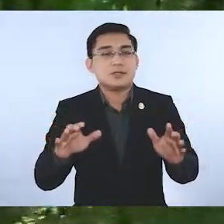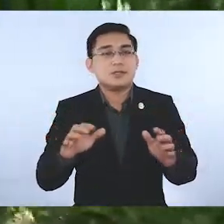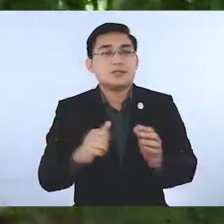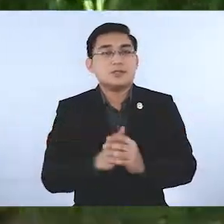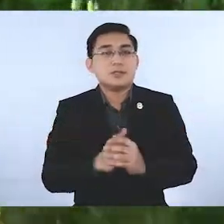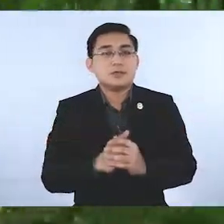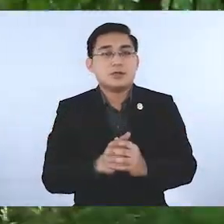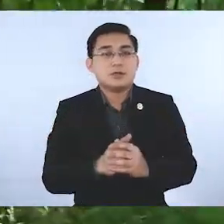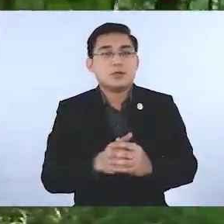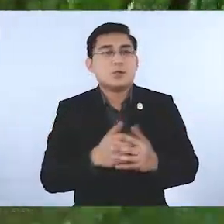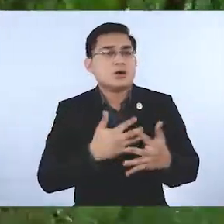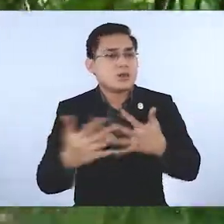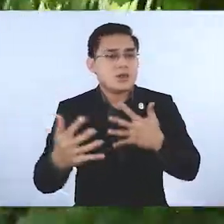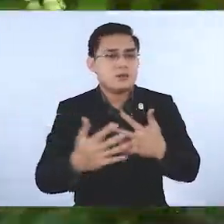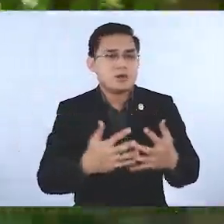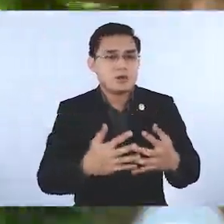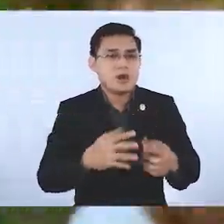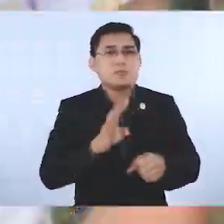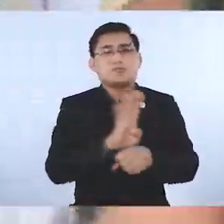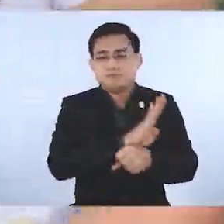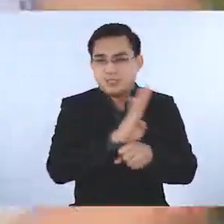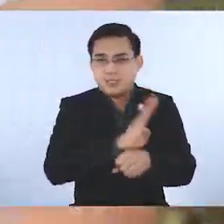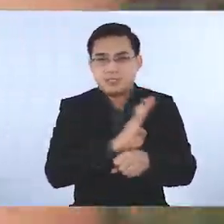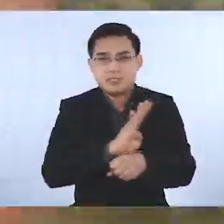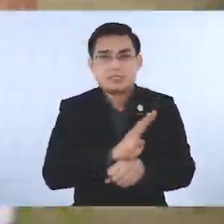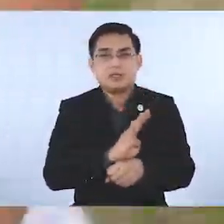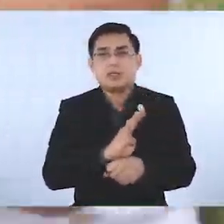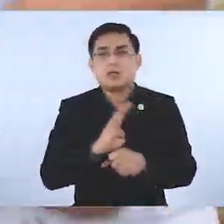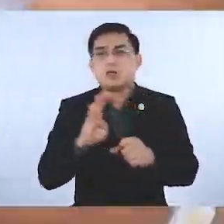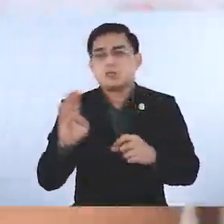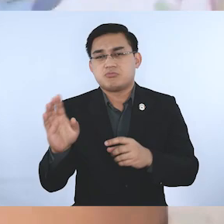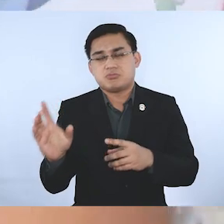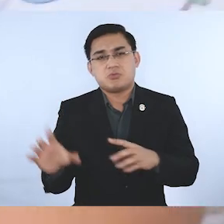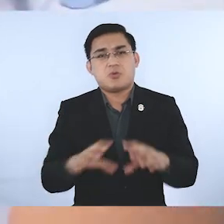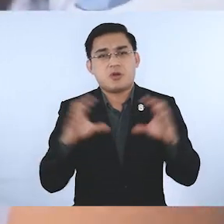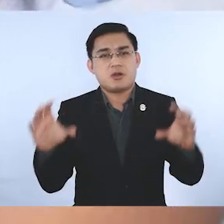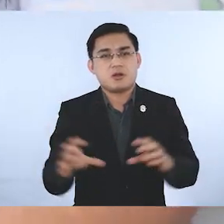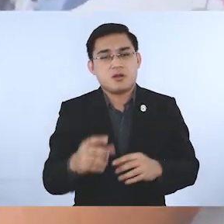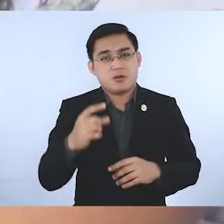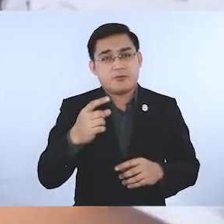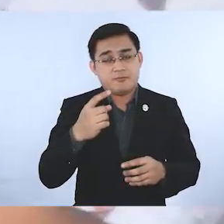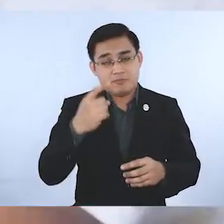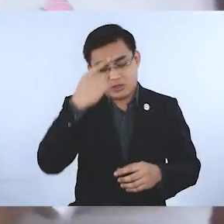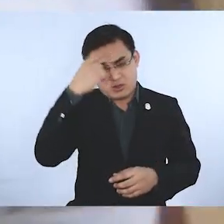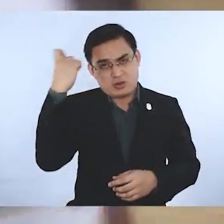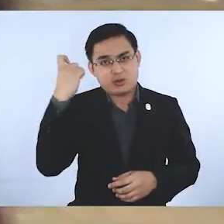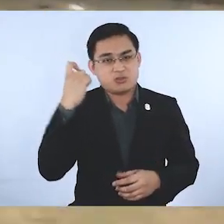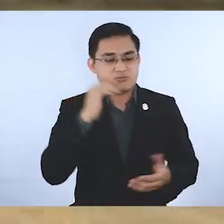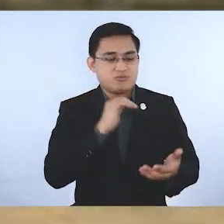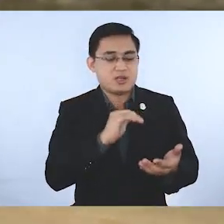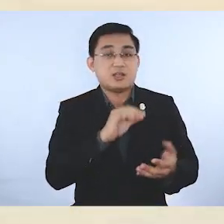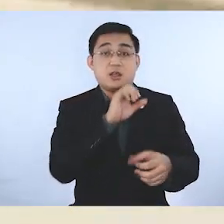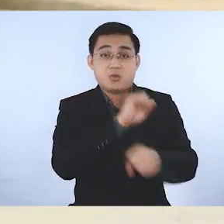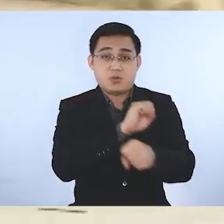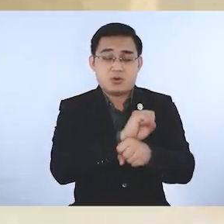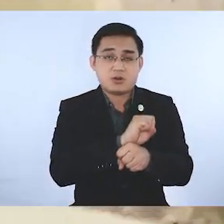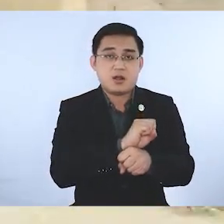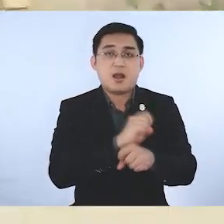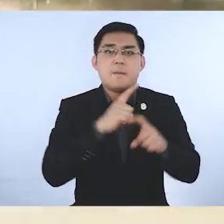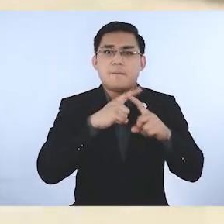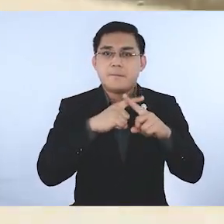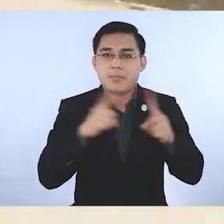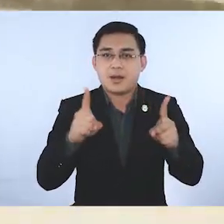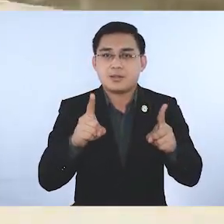Cristo na bagamat abala sa kanilang mga gawain dahil sa pagtuklas ng karunungan at paghahanap buhay, ay